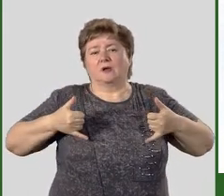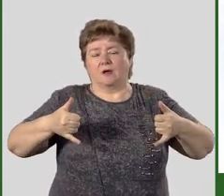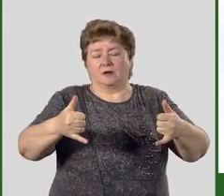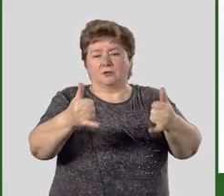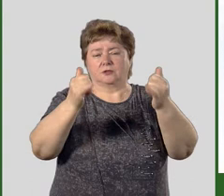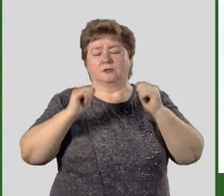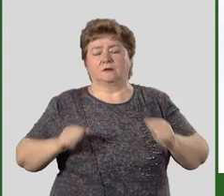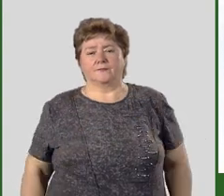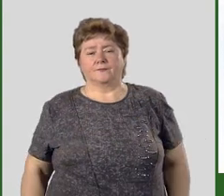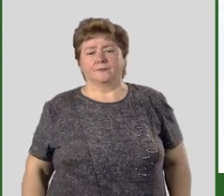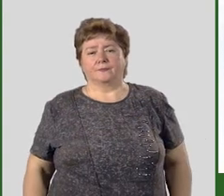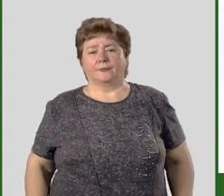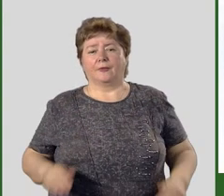орошения.